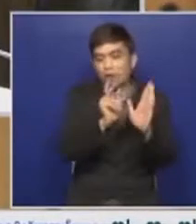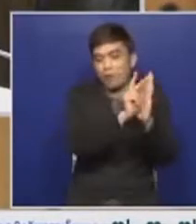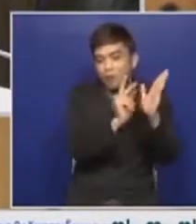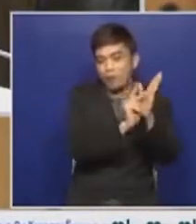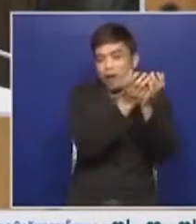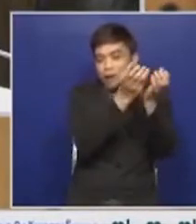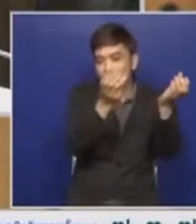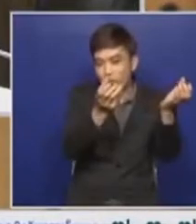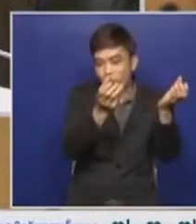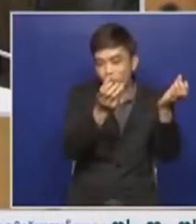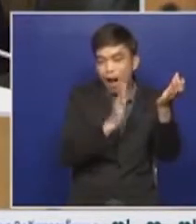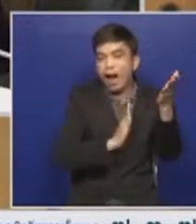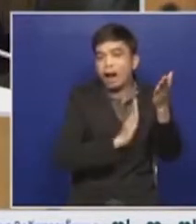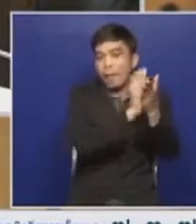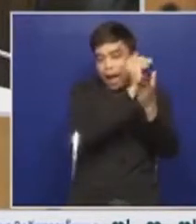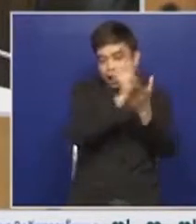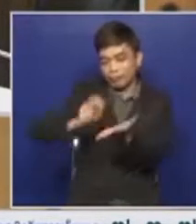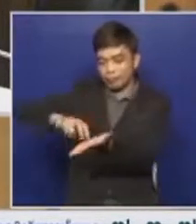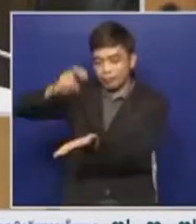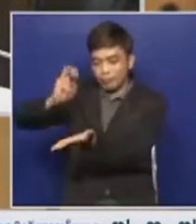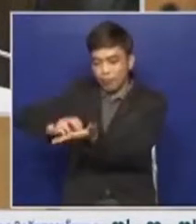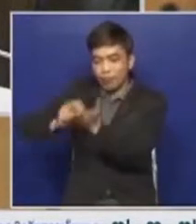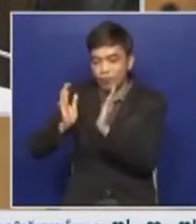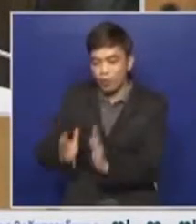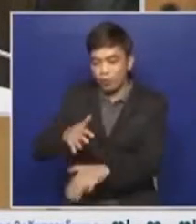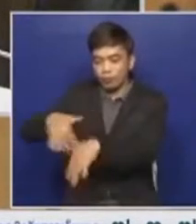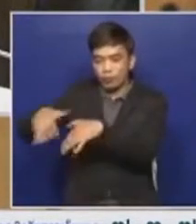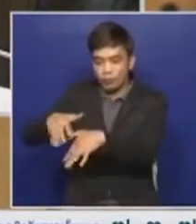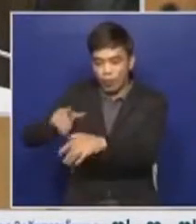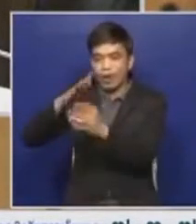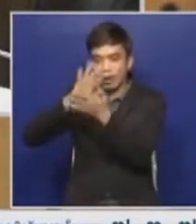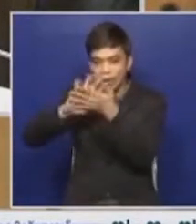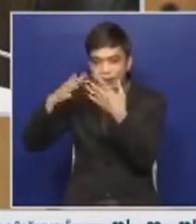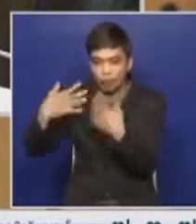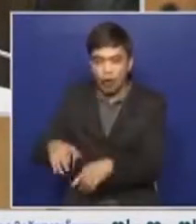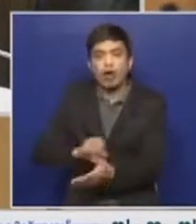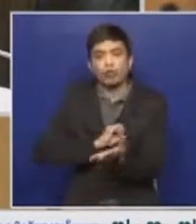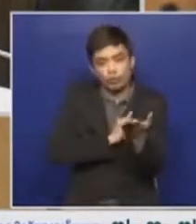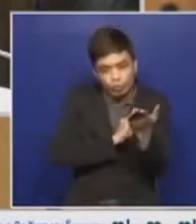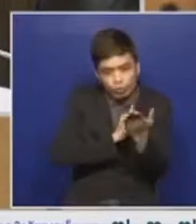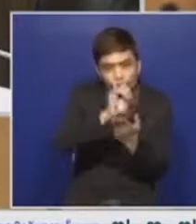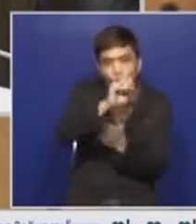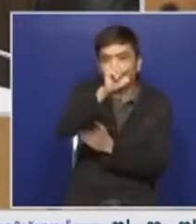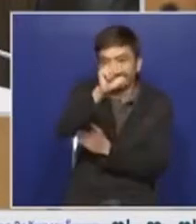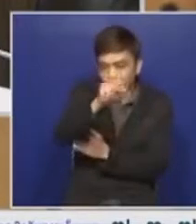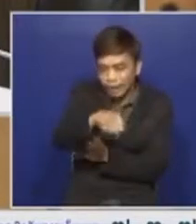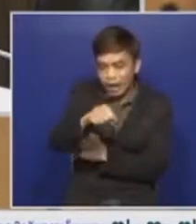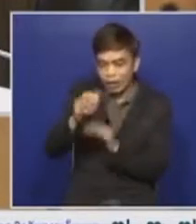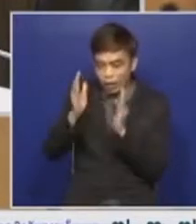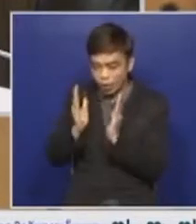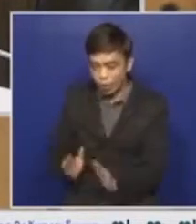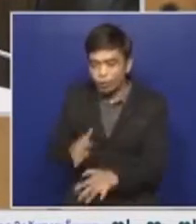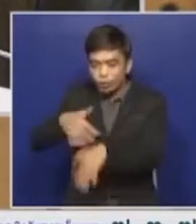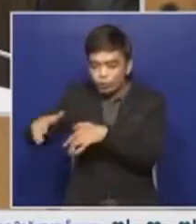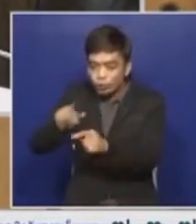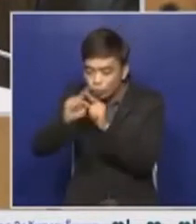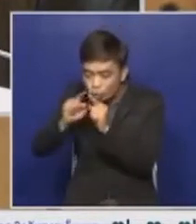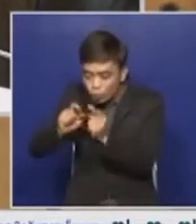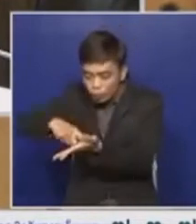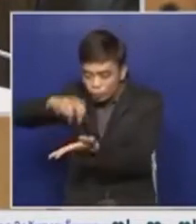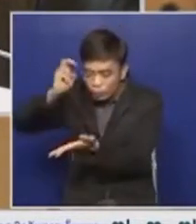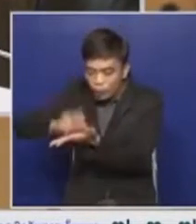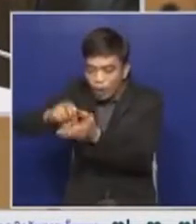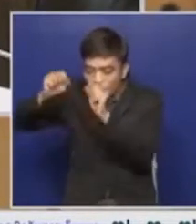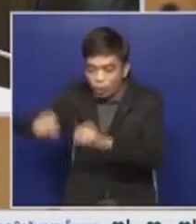รัฐธรรมนูญที่ผ่านประชามติที่ถูกต้องครับรัฐมนอุ่นฉบับนี้ได้ผ่านประชามติแต่